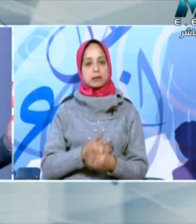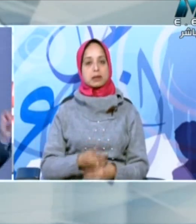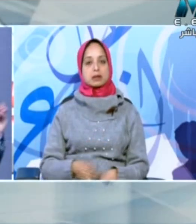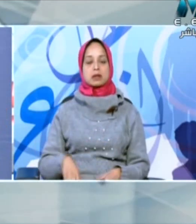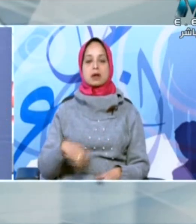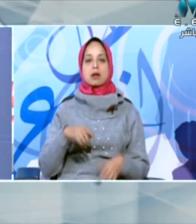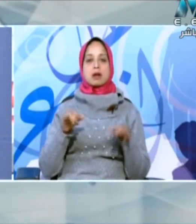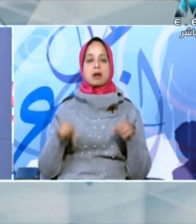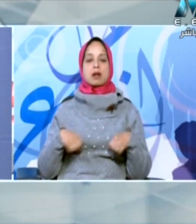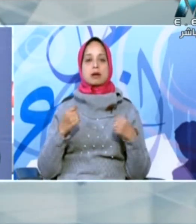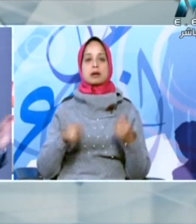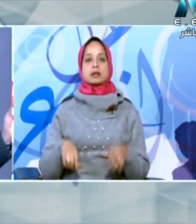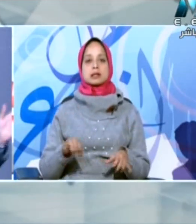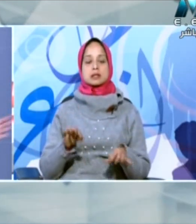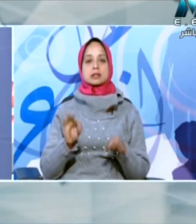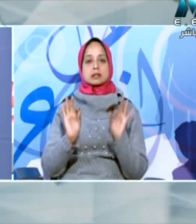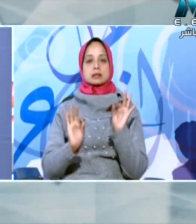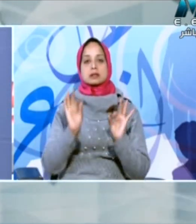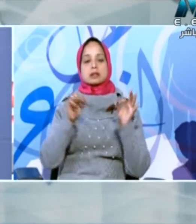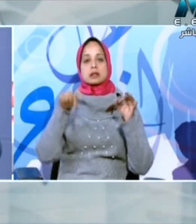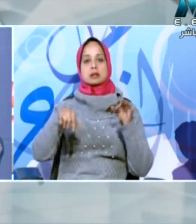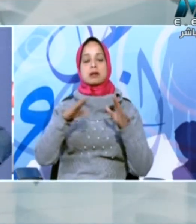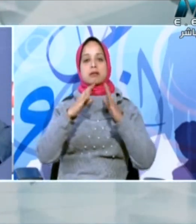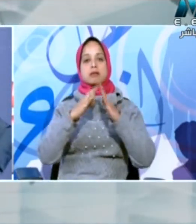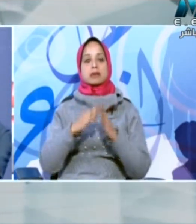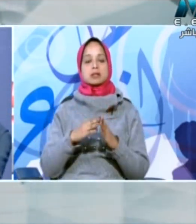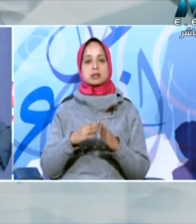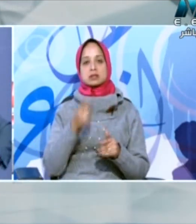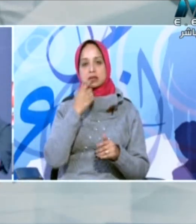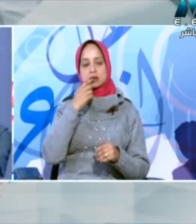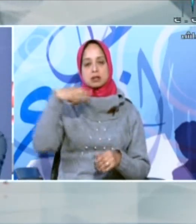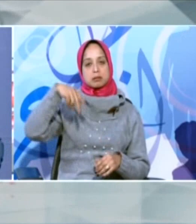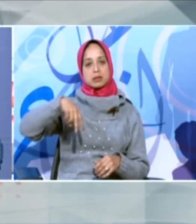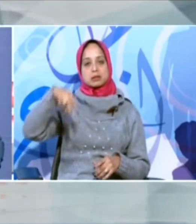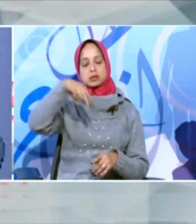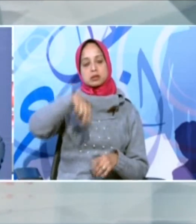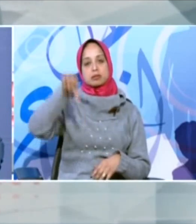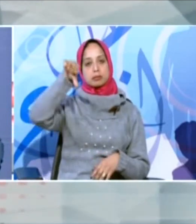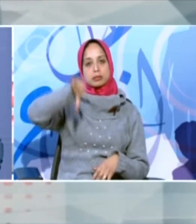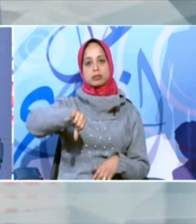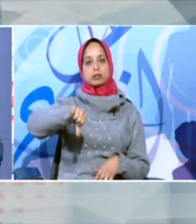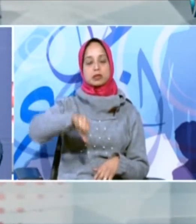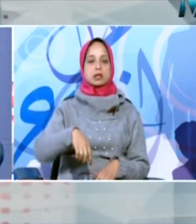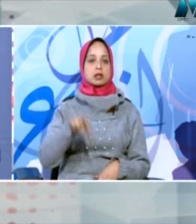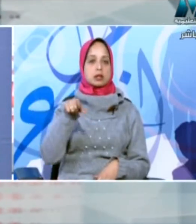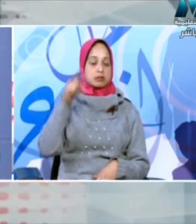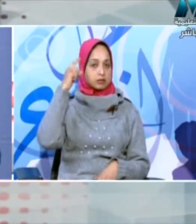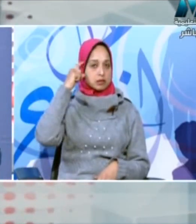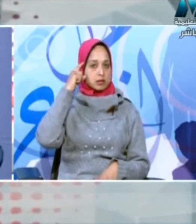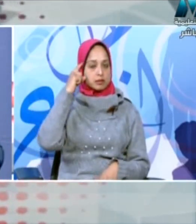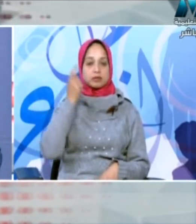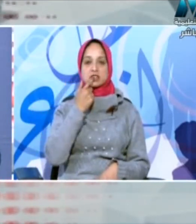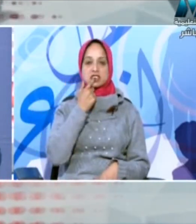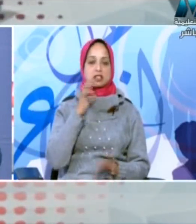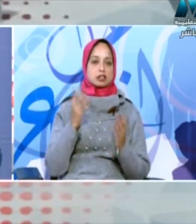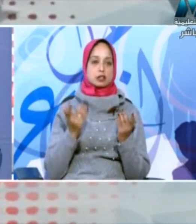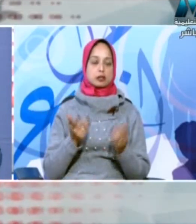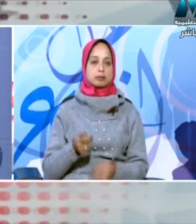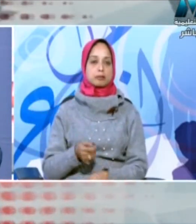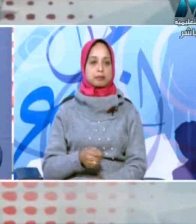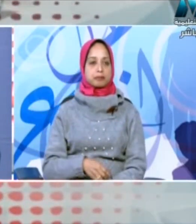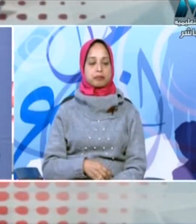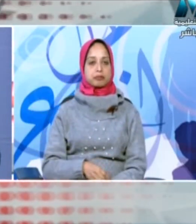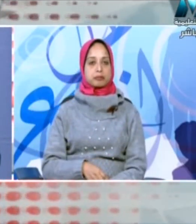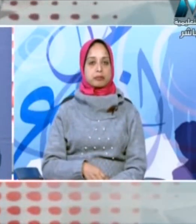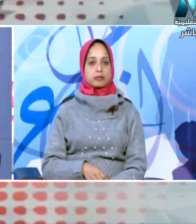في مصر عام 1928. اذا انت لازم تكون حافظ التاريخ عشان تقدر تحدد لي الشخصية اللي مسكت الوزارة في العهد ده. طيب